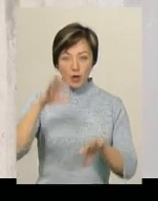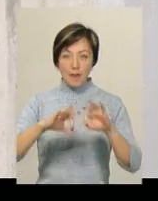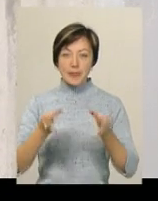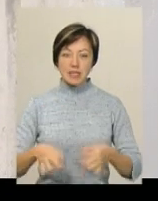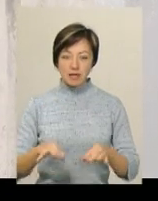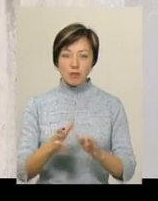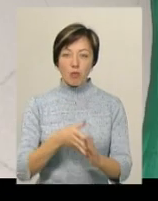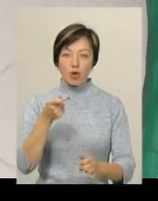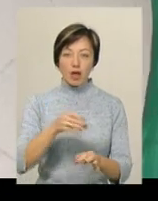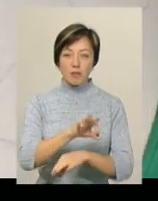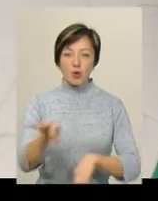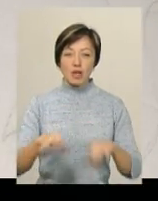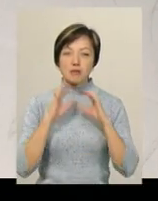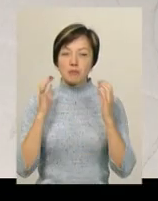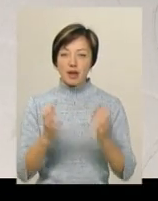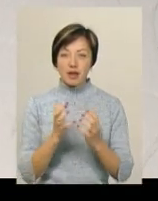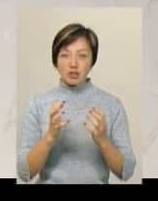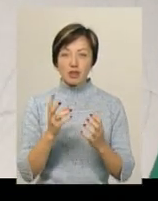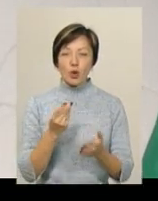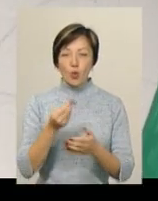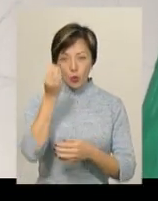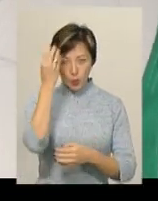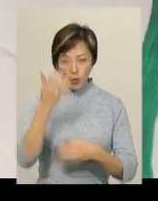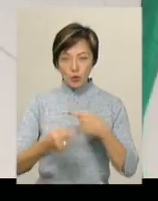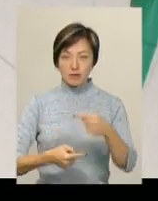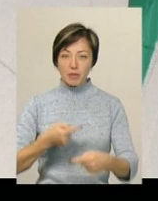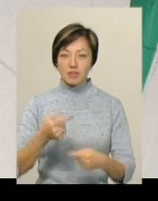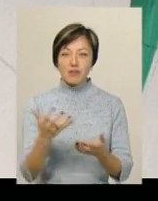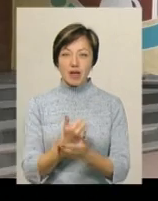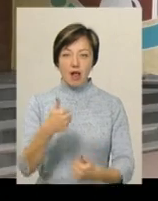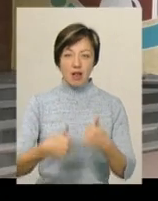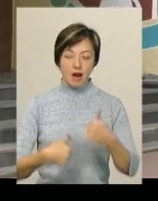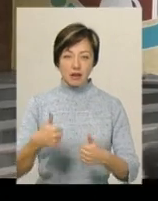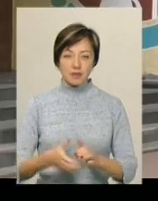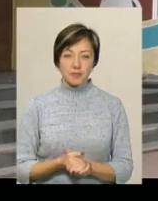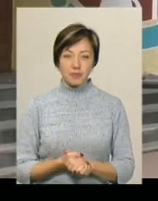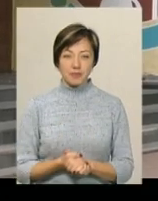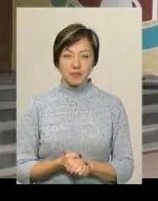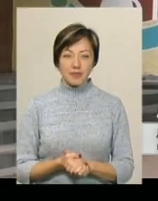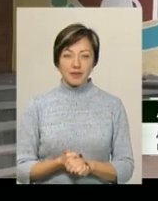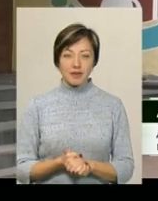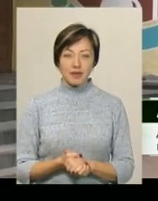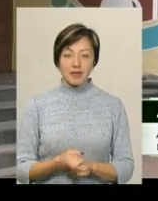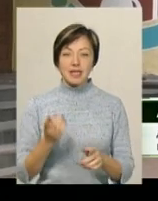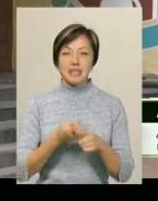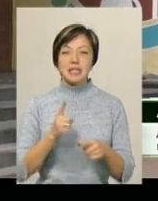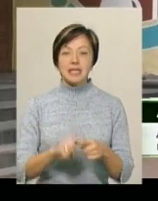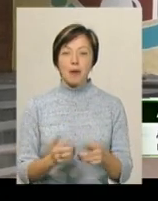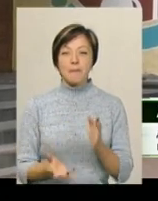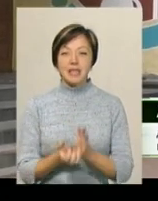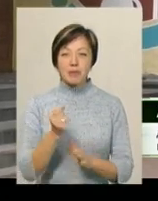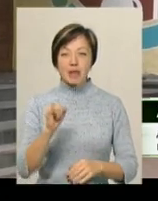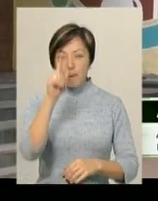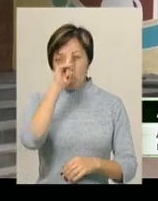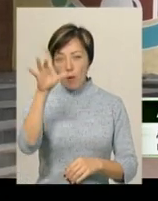мистецтва подали проєкт зі збереження нематеріальної культурної спадщини та виграли грант. Це підтримання і популяризація